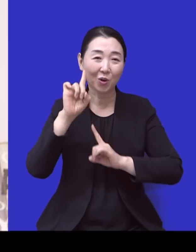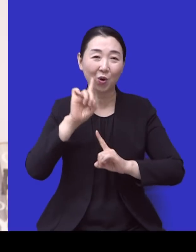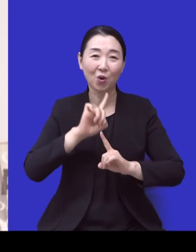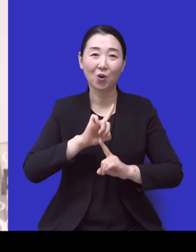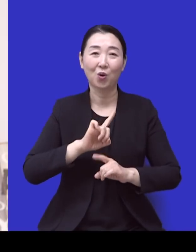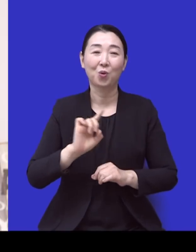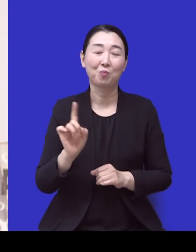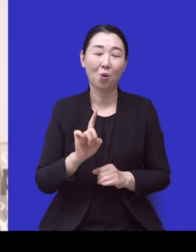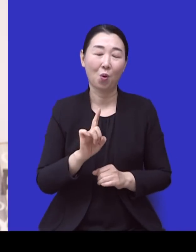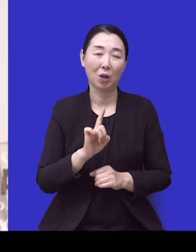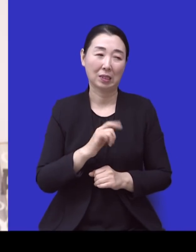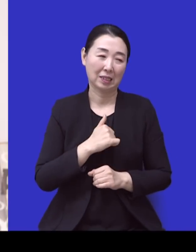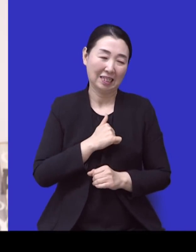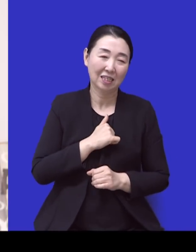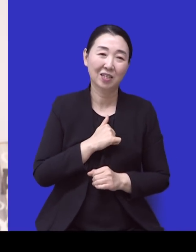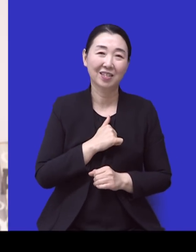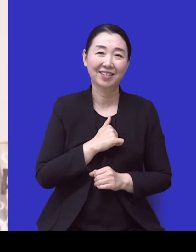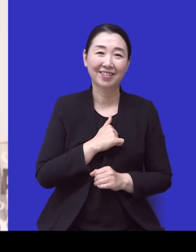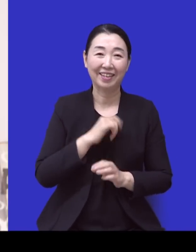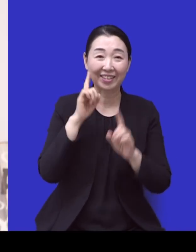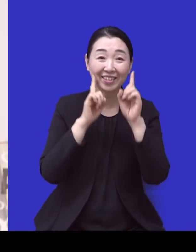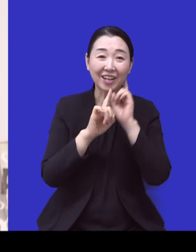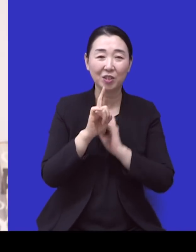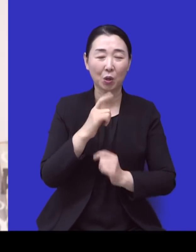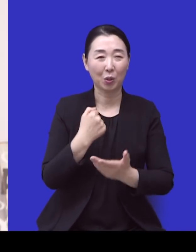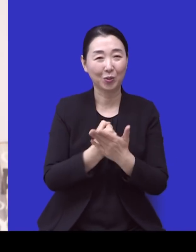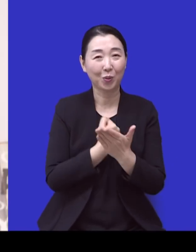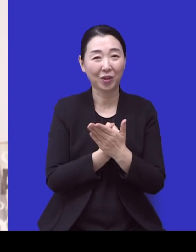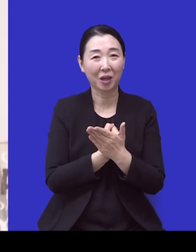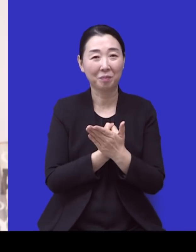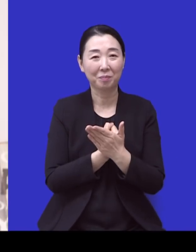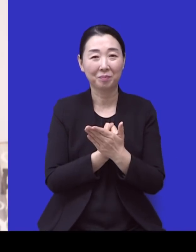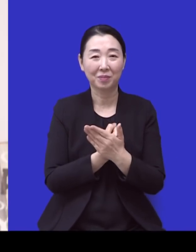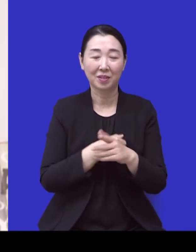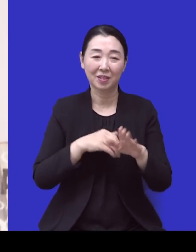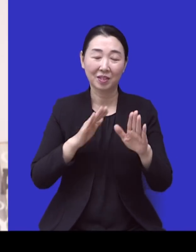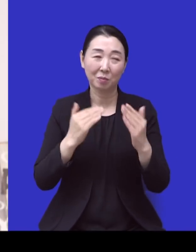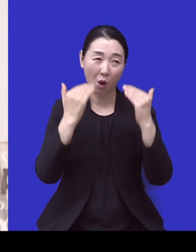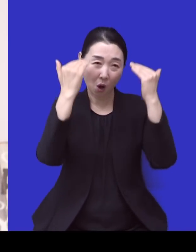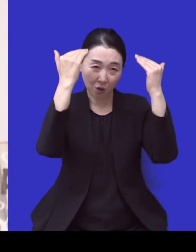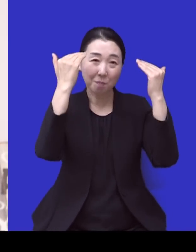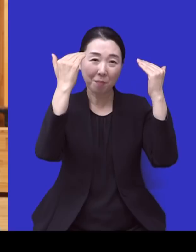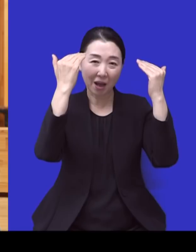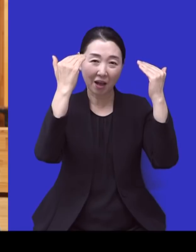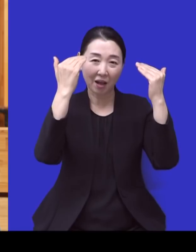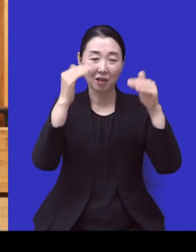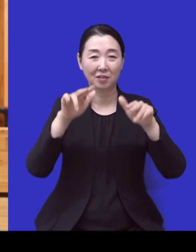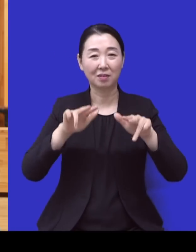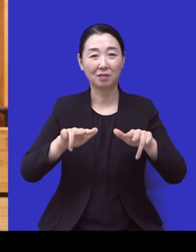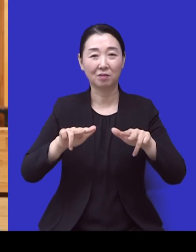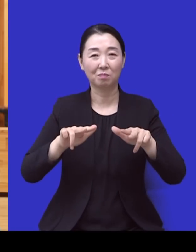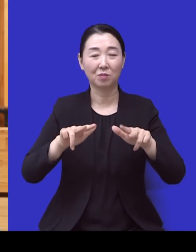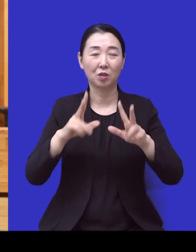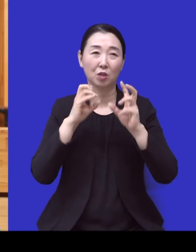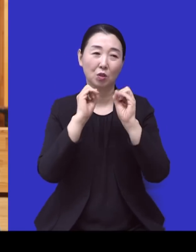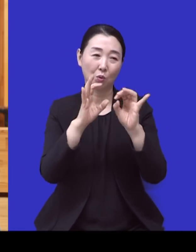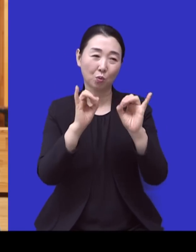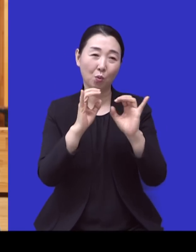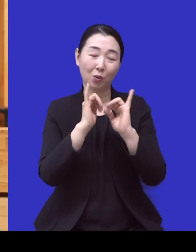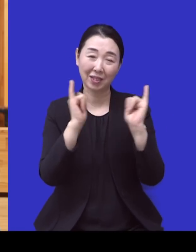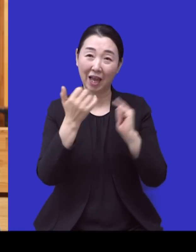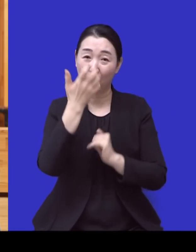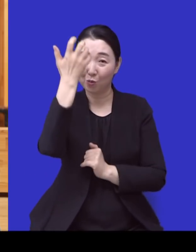상처 또 뭔가 열등감, 서운함 네네. 이런 것들이 성인이 되고 지금 선교회사의